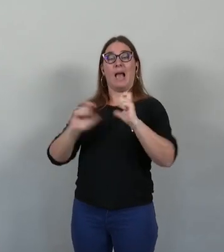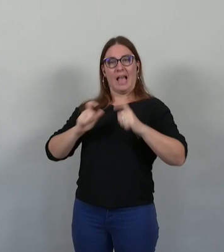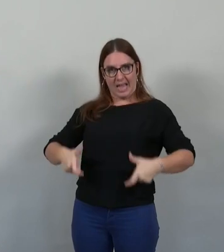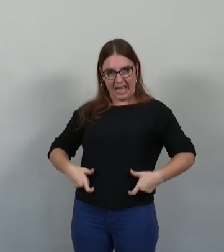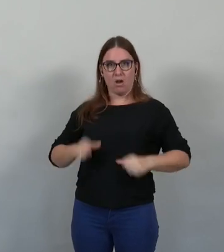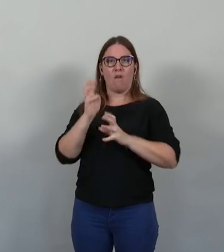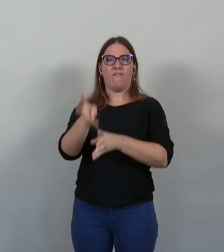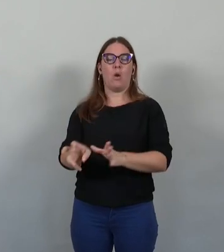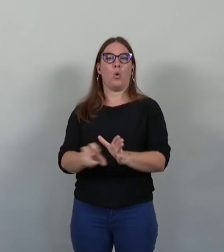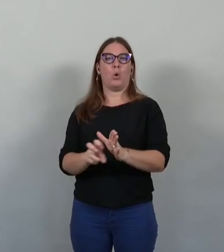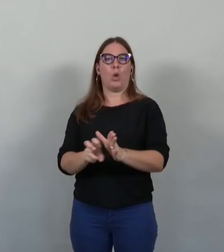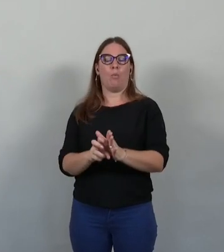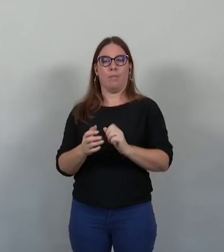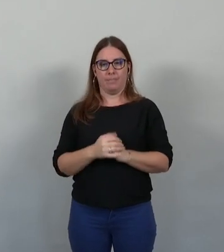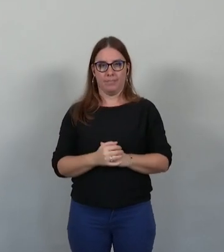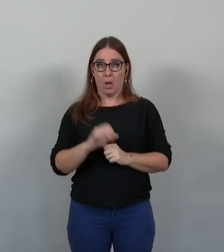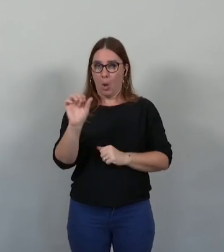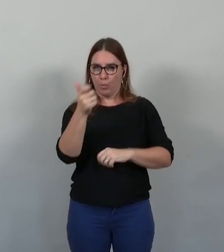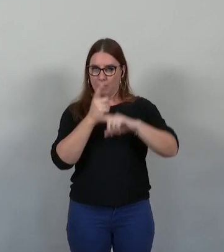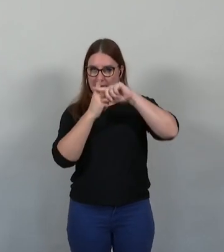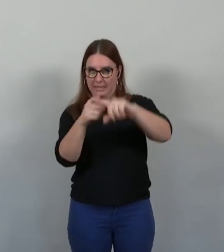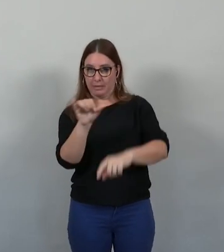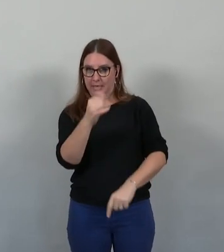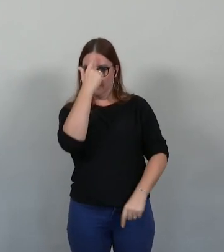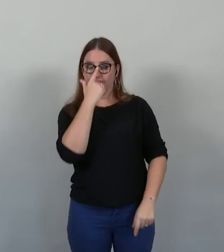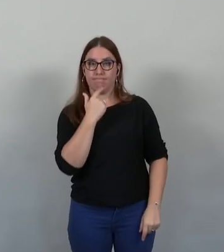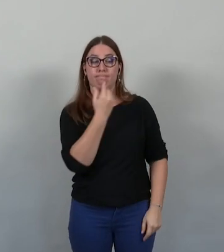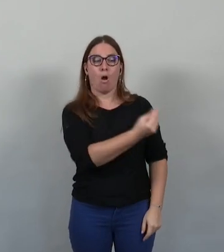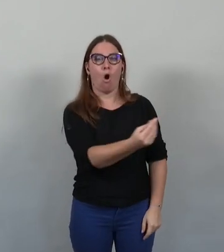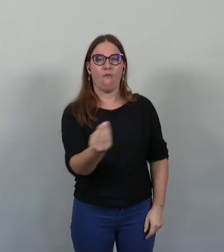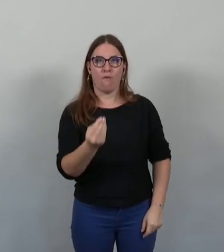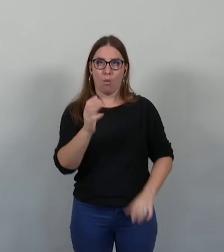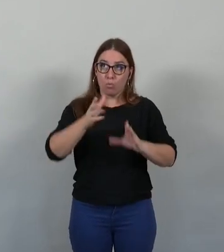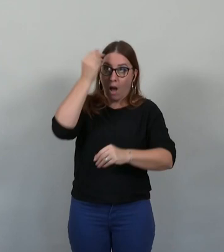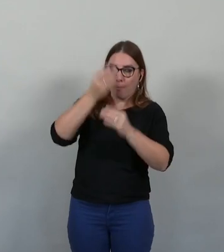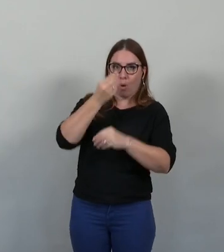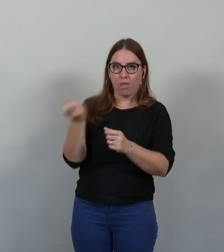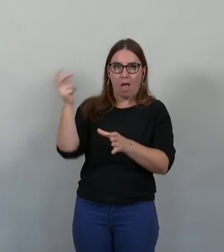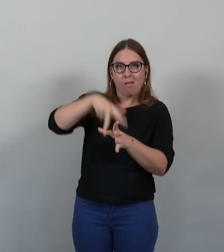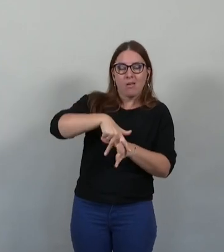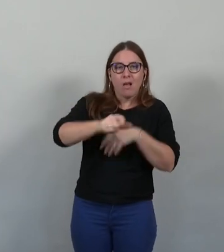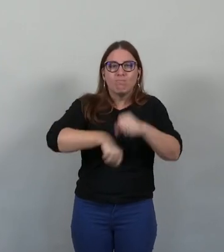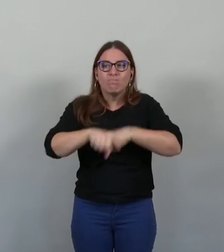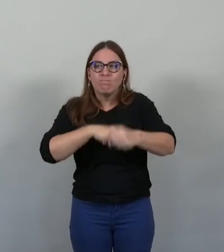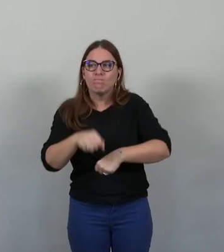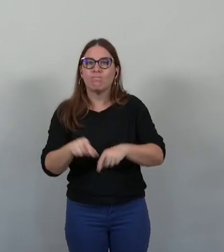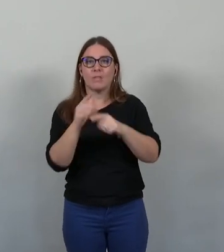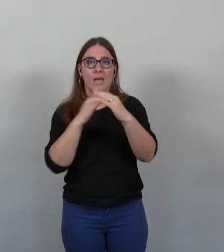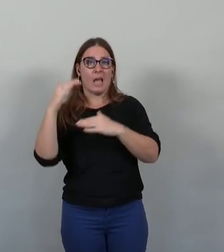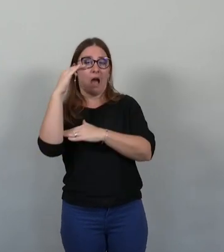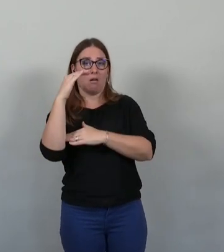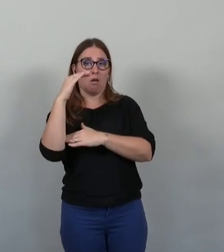Grenoble avec pour cible première les enfants pour le savoir rouler à vélo et les adultes éloignés de